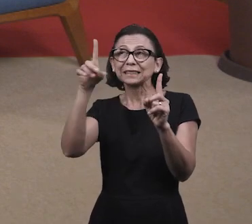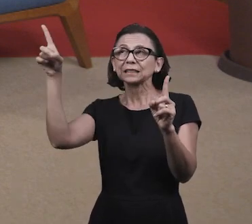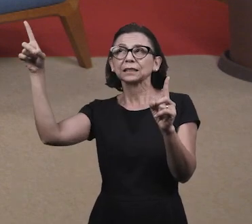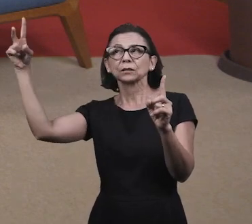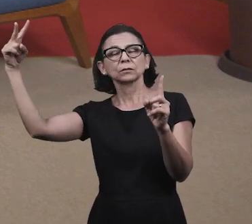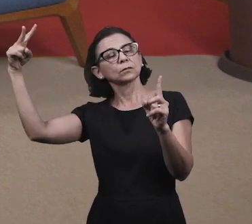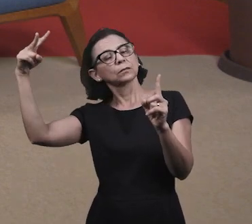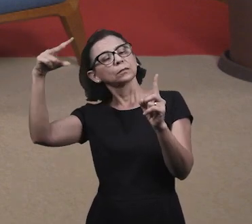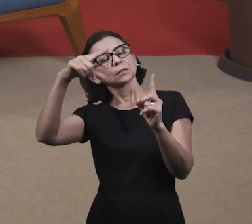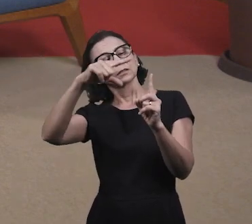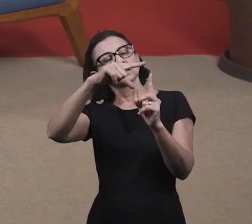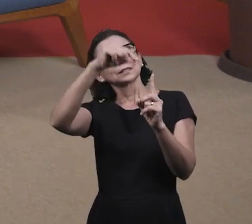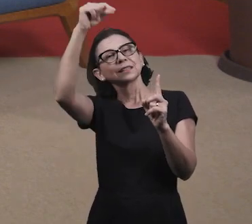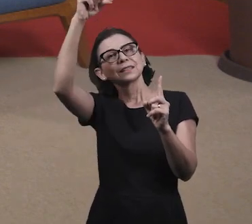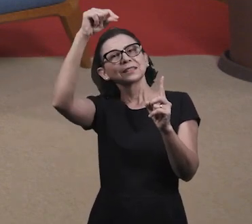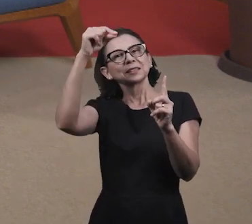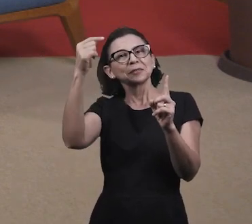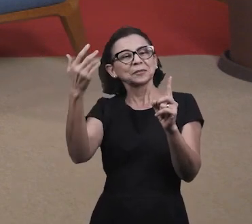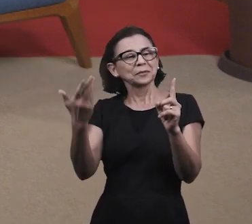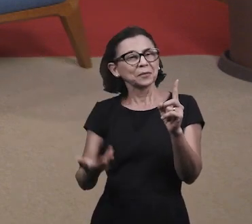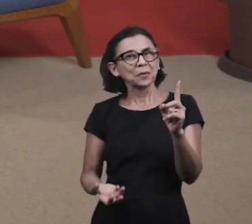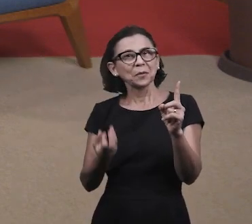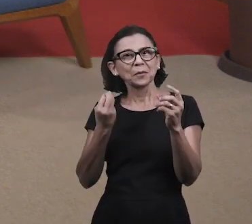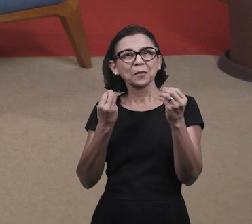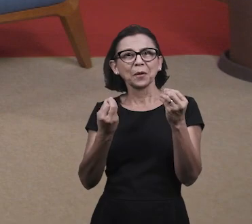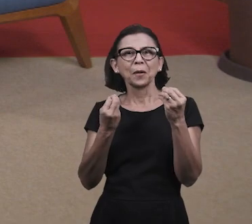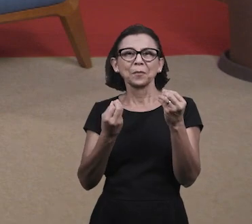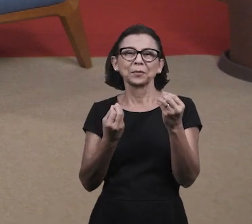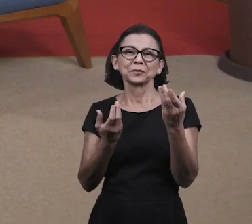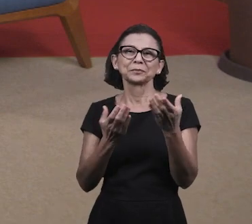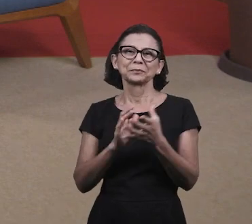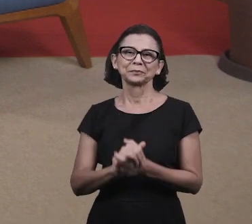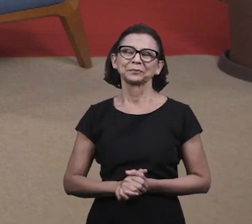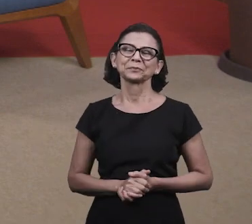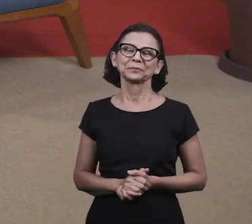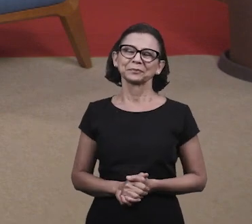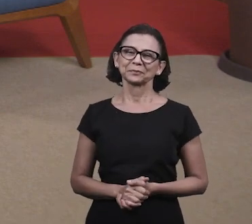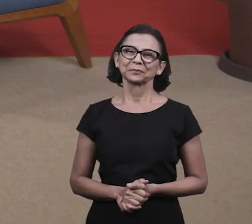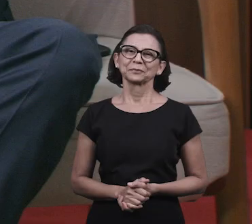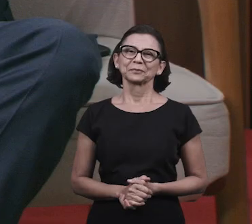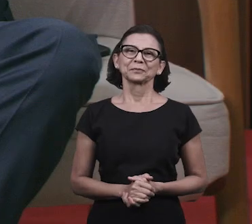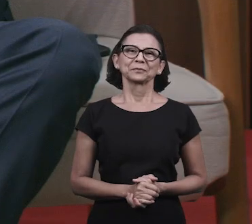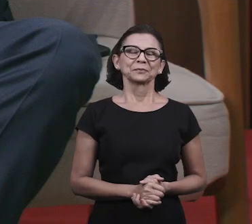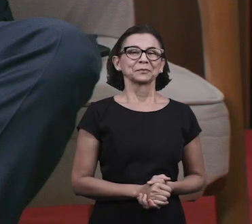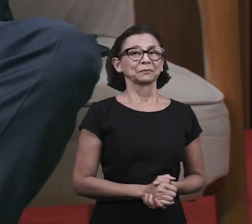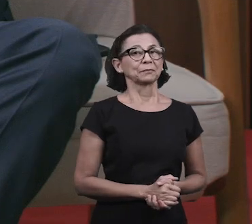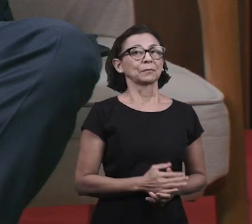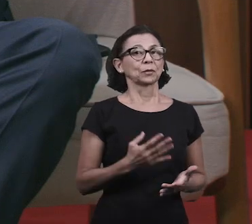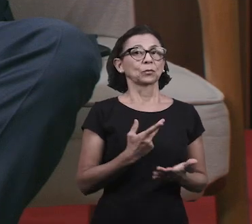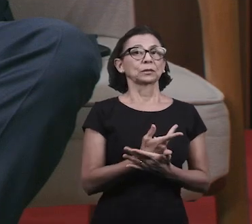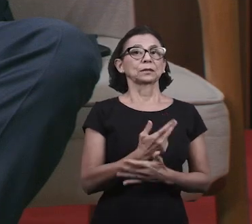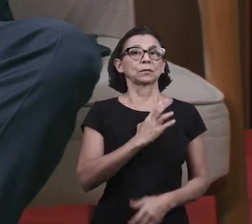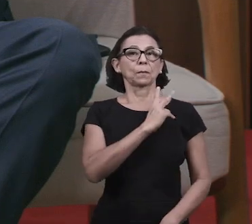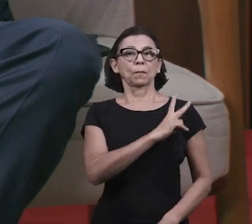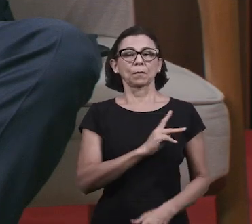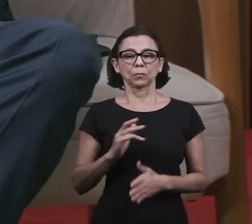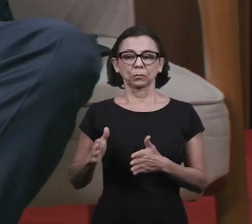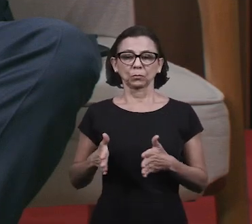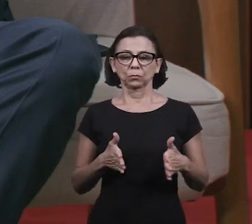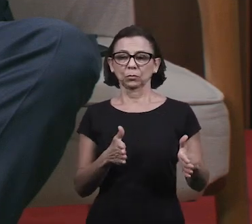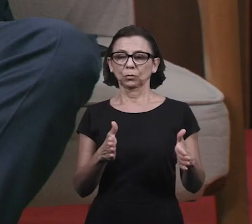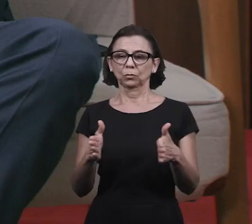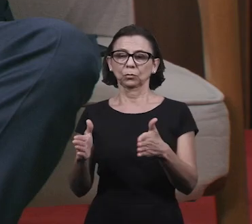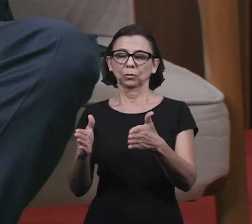ventre de ma mère. Donc, quelle conscience un enfant il a dans le ventre maternel? Mais dans le chemin